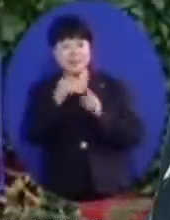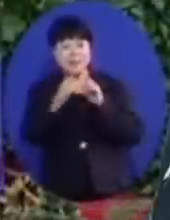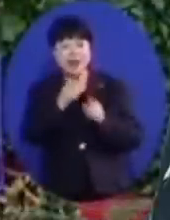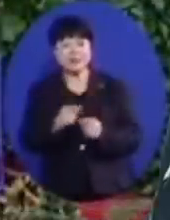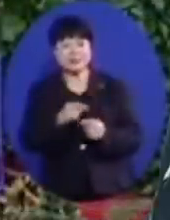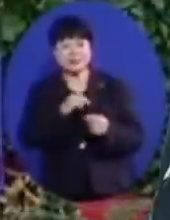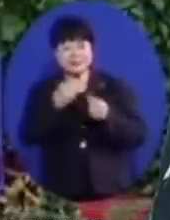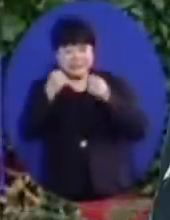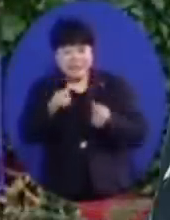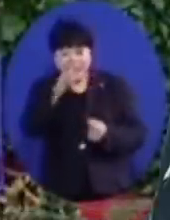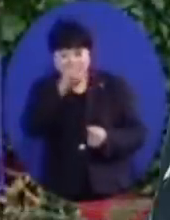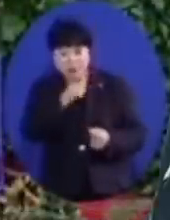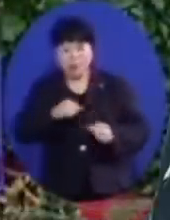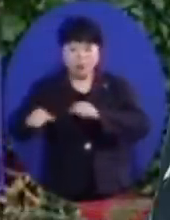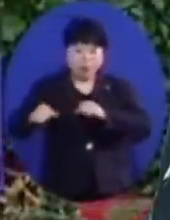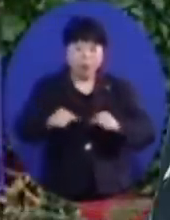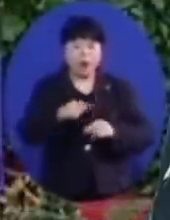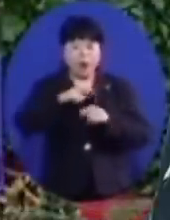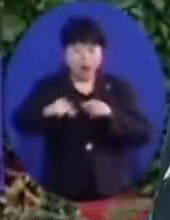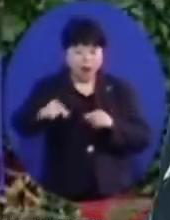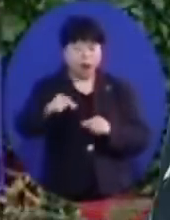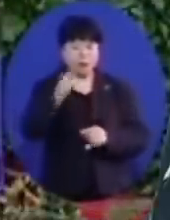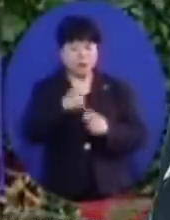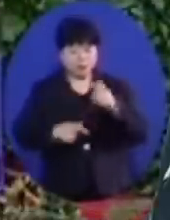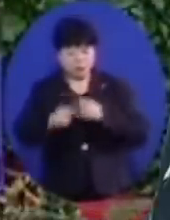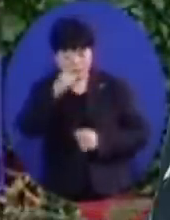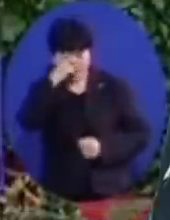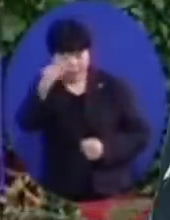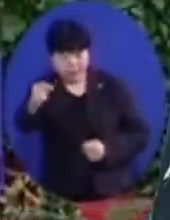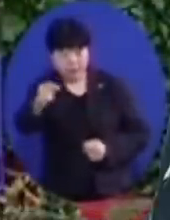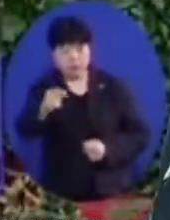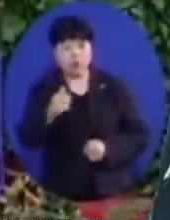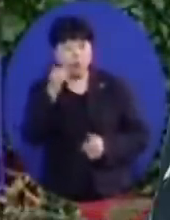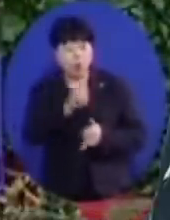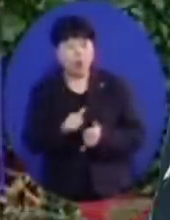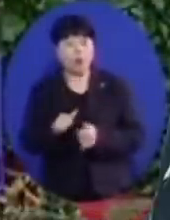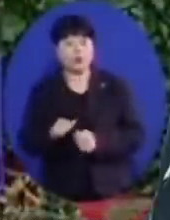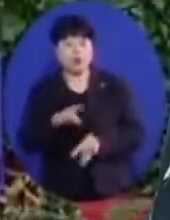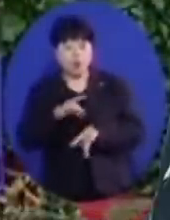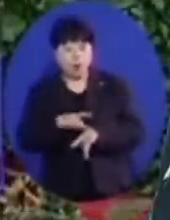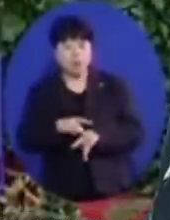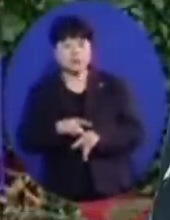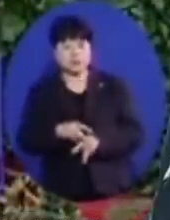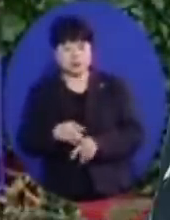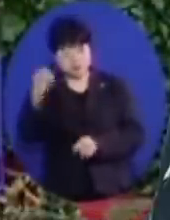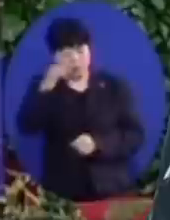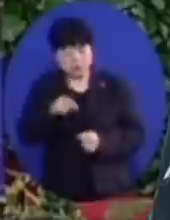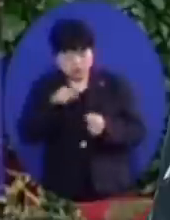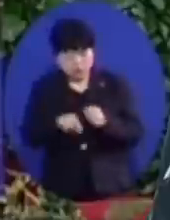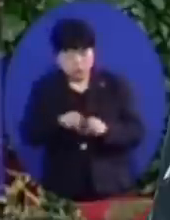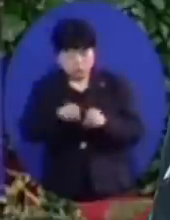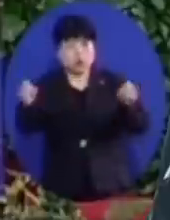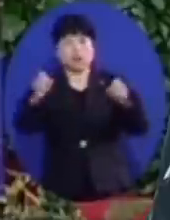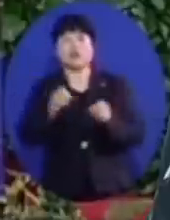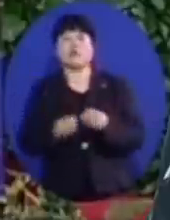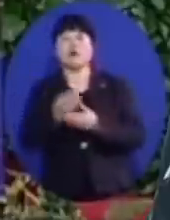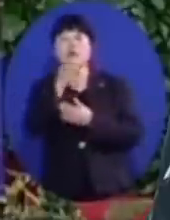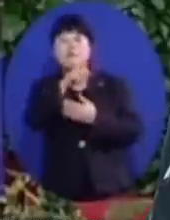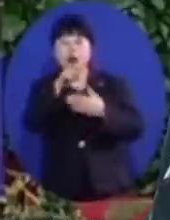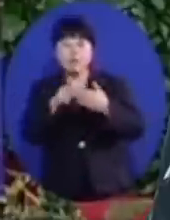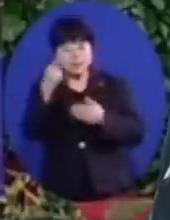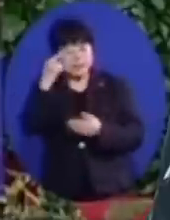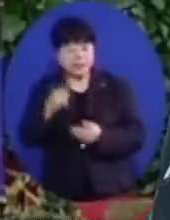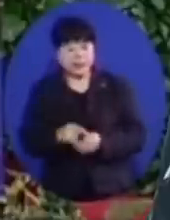말씀은 살아 있고 활력이 있어야 날 쓰던 금보다 예리하여 혼과 영과 및 관절과 골수를 찔러주기까지 하며 또 마음을